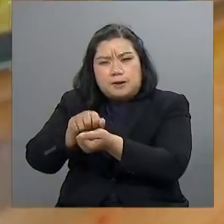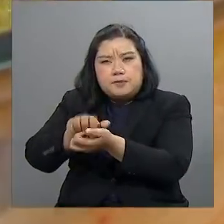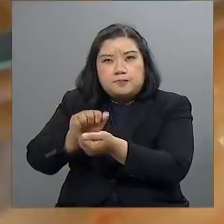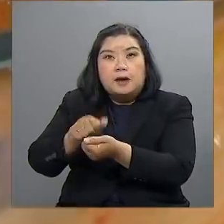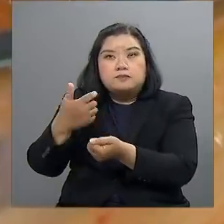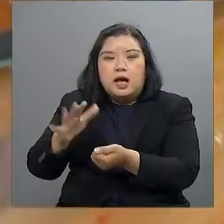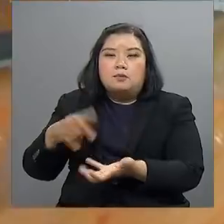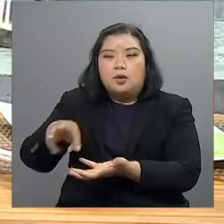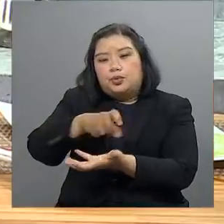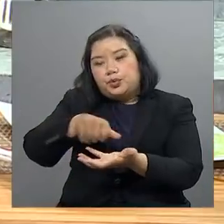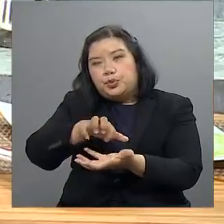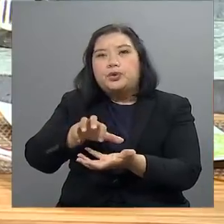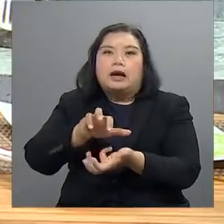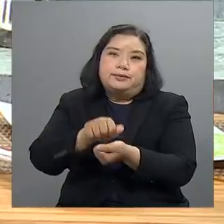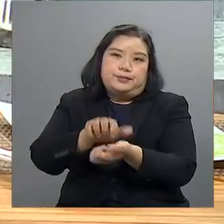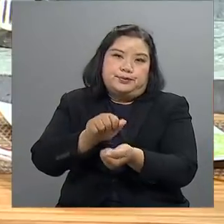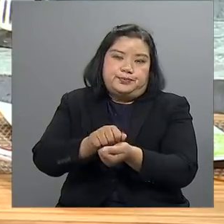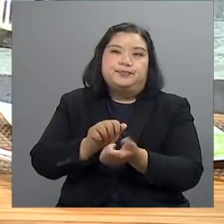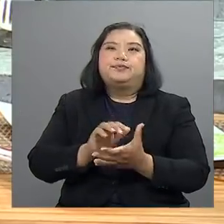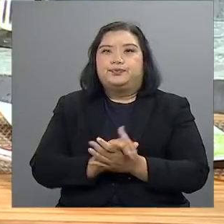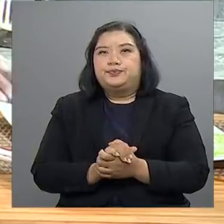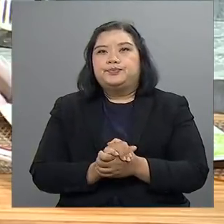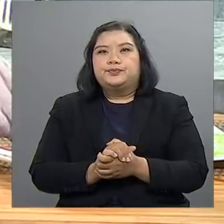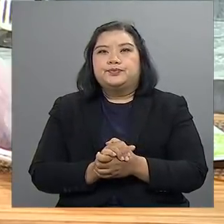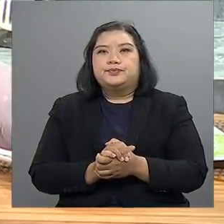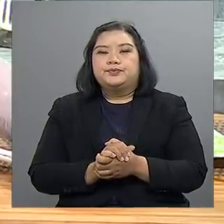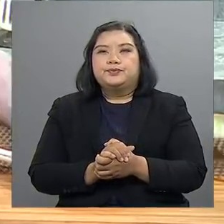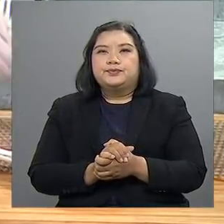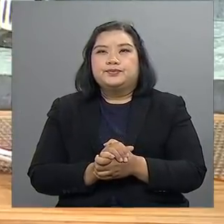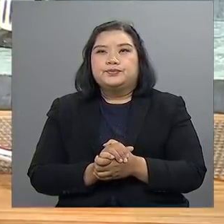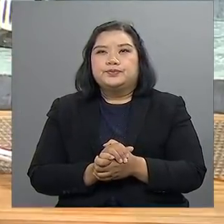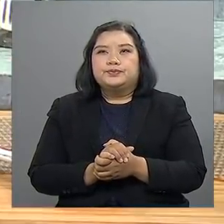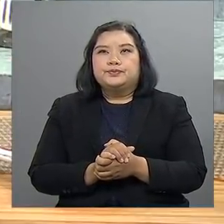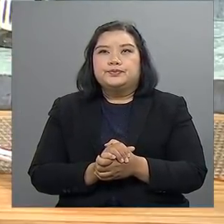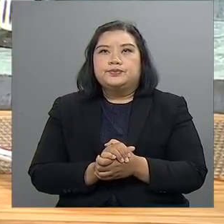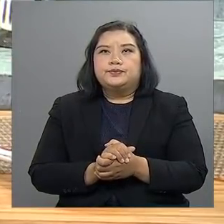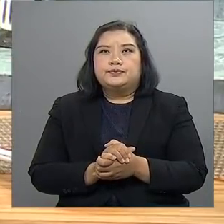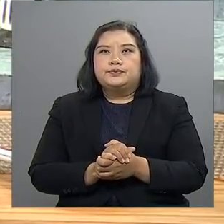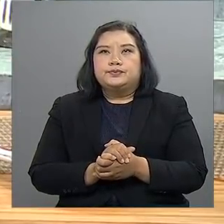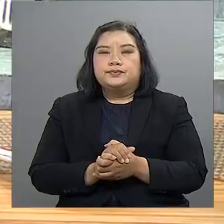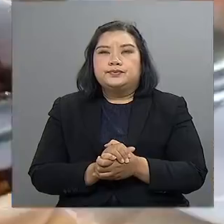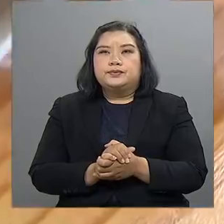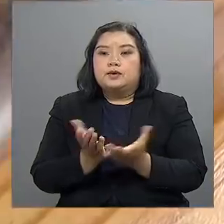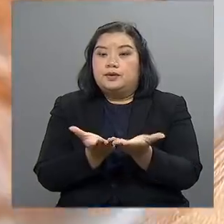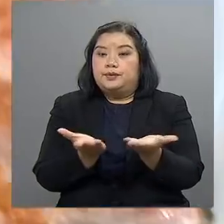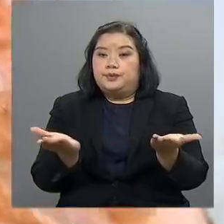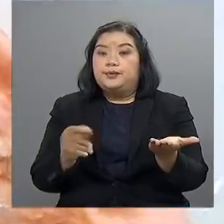ได้เลยค่ะต่อไปนะคะเราก็จะเตรียมแต่งตัวจัดจานให้กับพล่าปลาแซลมอน